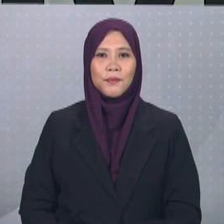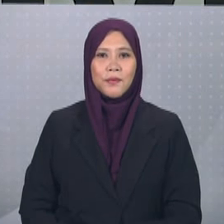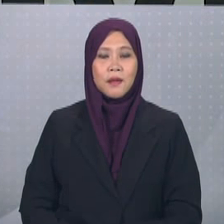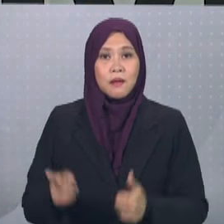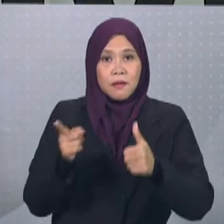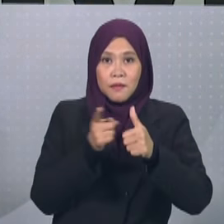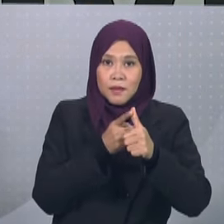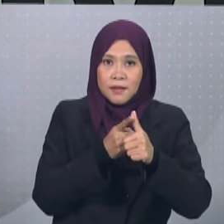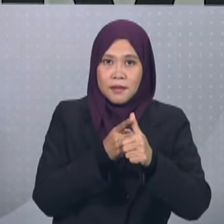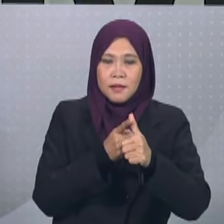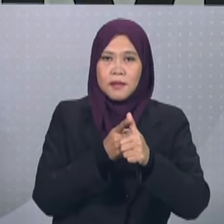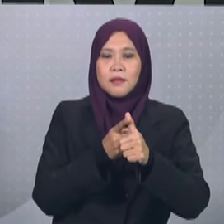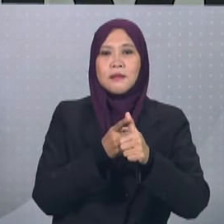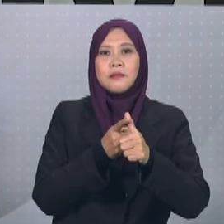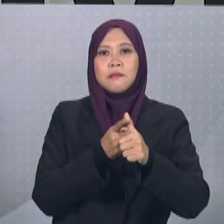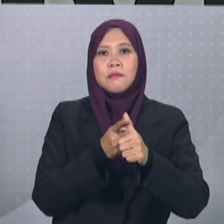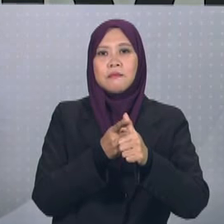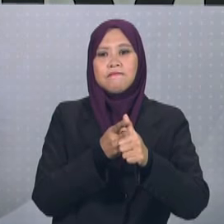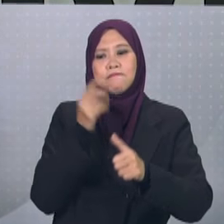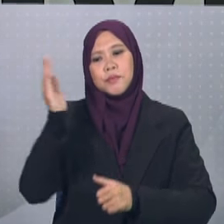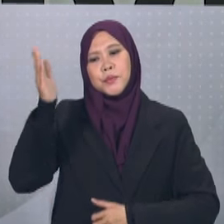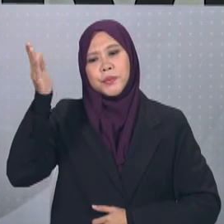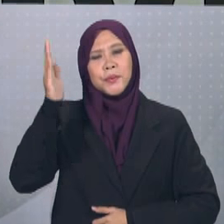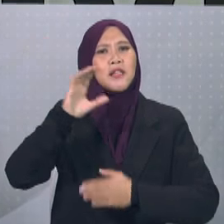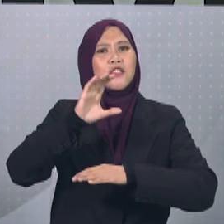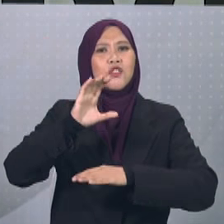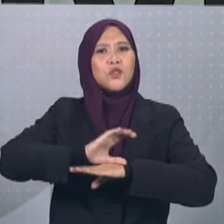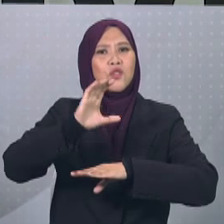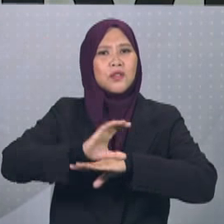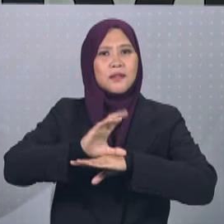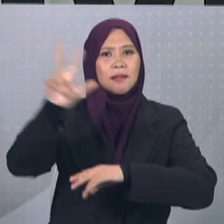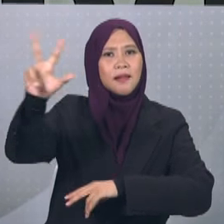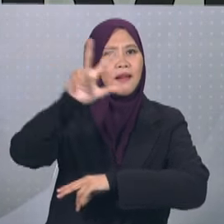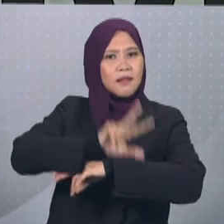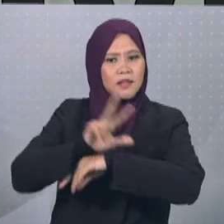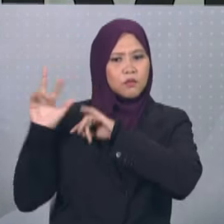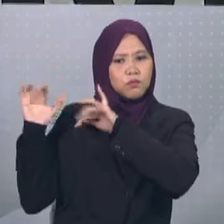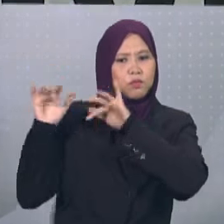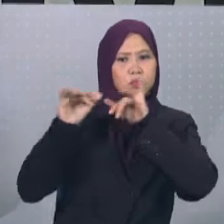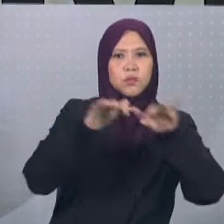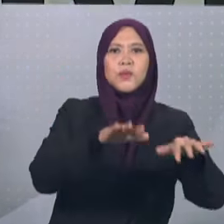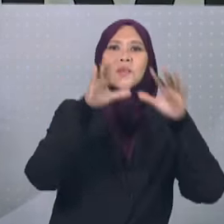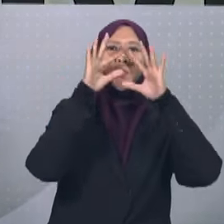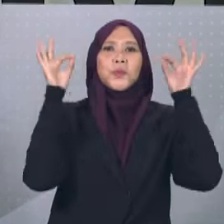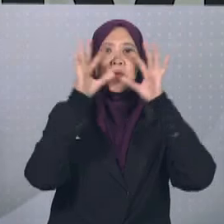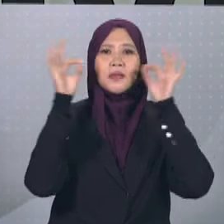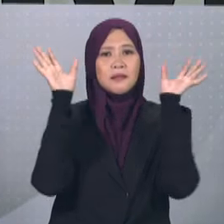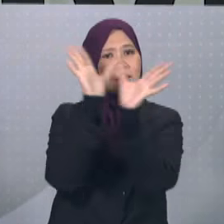Yang pertama ialah persidangan keagamaan di gereja selama 3 hari yang telah berlangsung di Kuching,